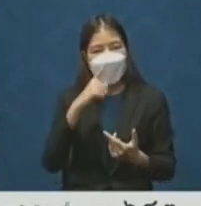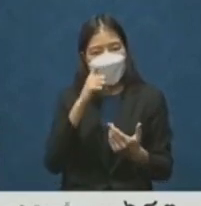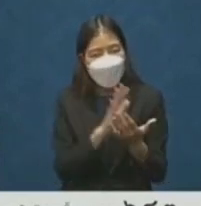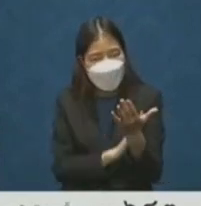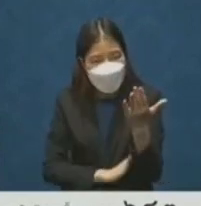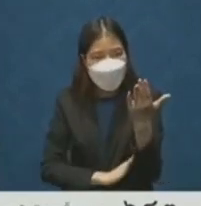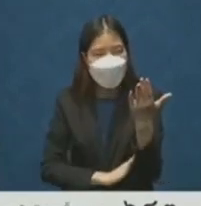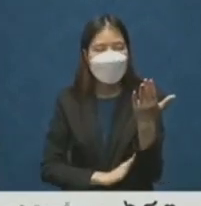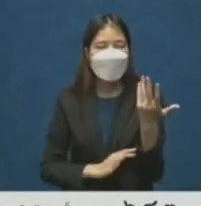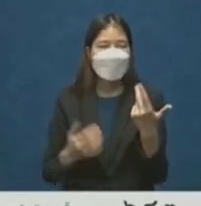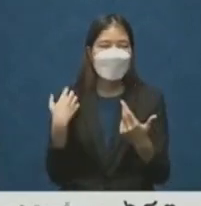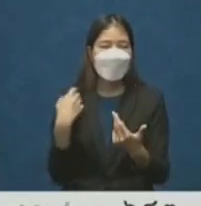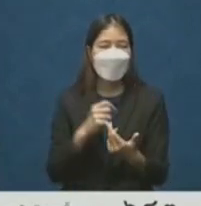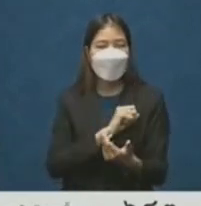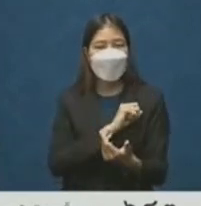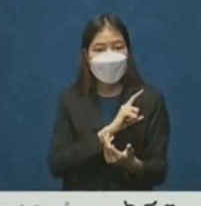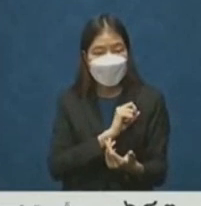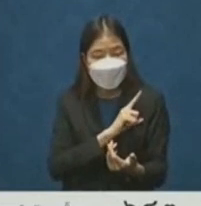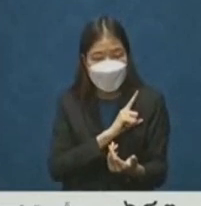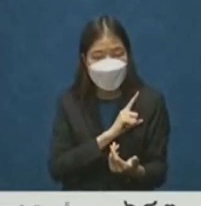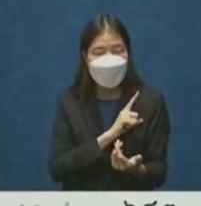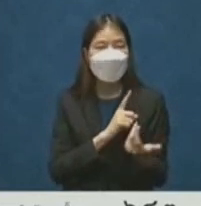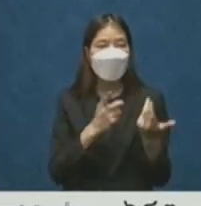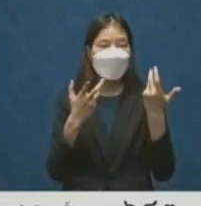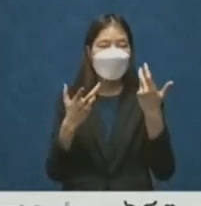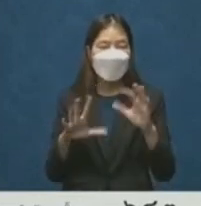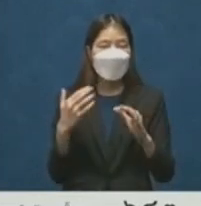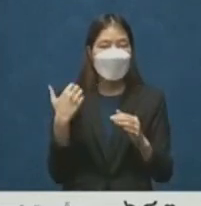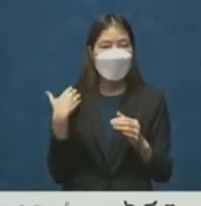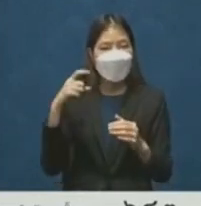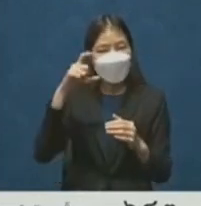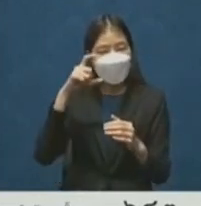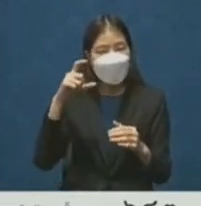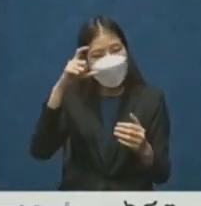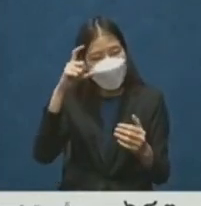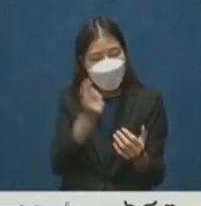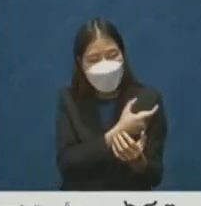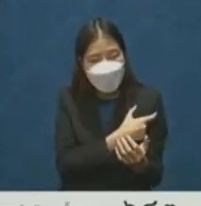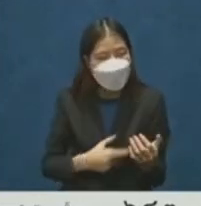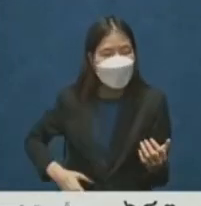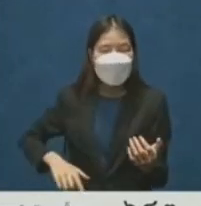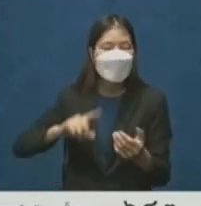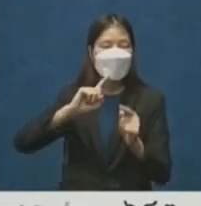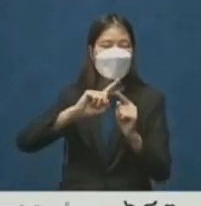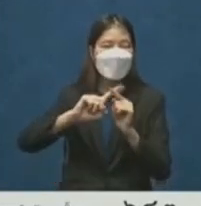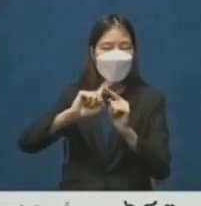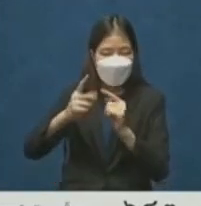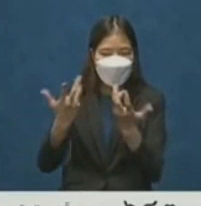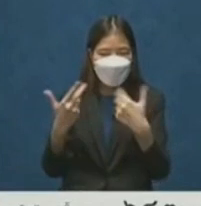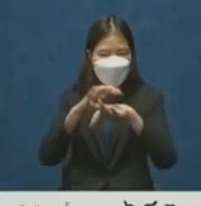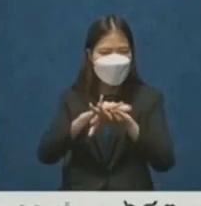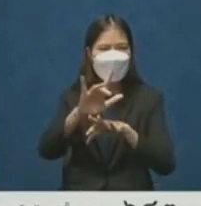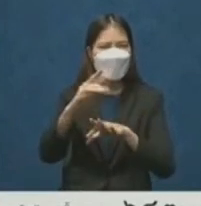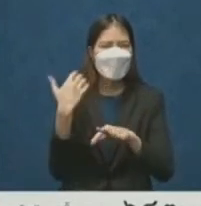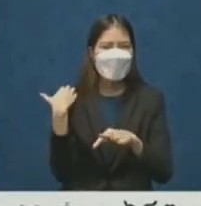าสนาพระมหากษัตริย์และการปกครองระบอบประชาธิปไตยอันมีพระมหากษัตริย์ทรงเป็นประมุขรู้จักรักษาประโยชน์ส่วนรวมของประ